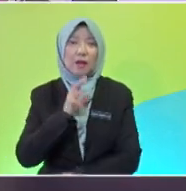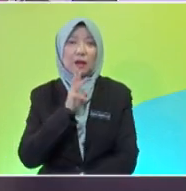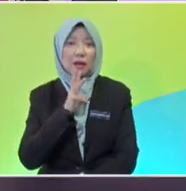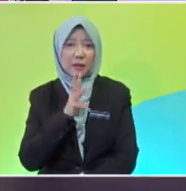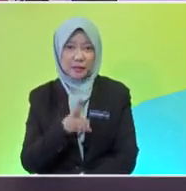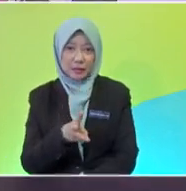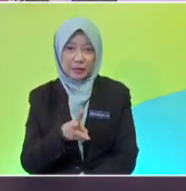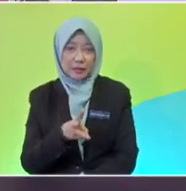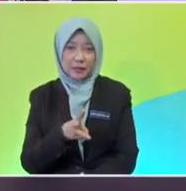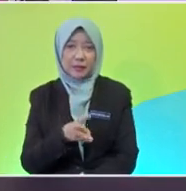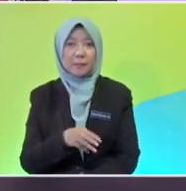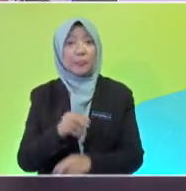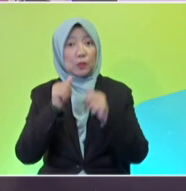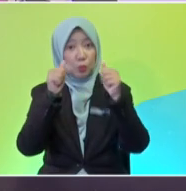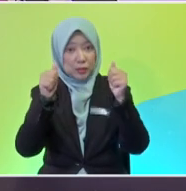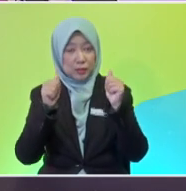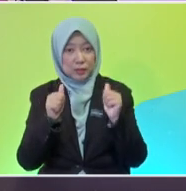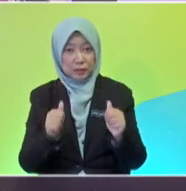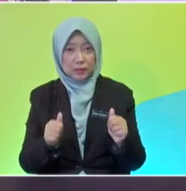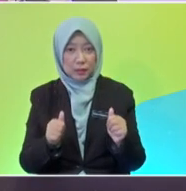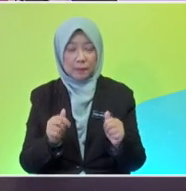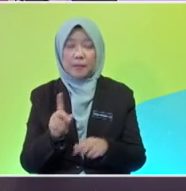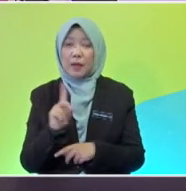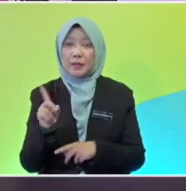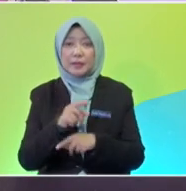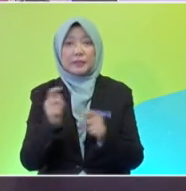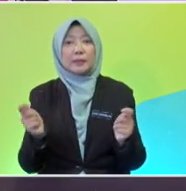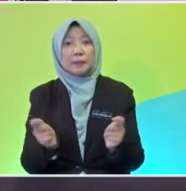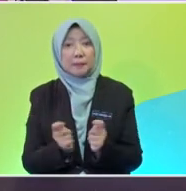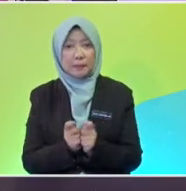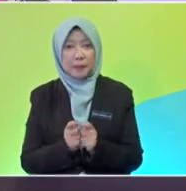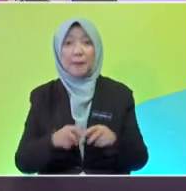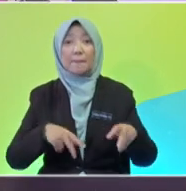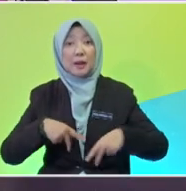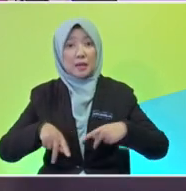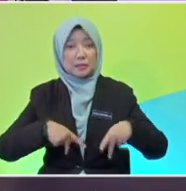untuk melihat untuk Letakkan ke mana tempat plastik tersebut